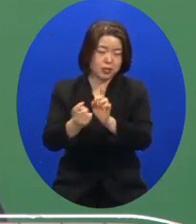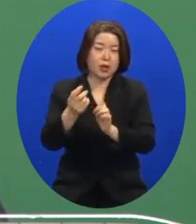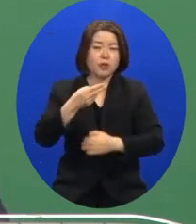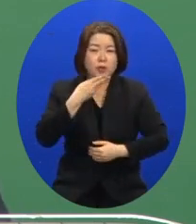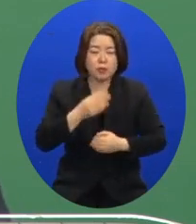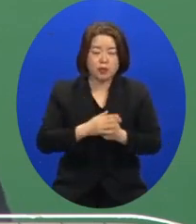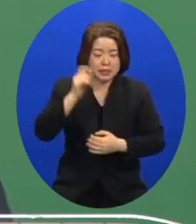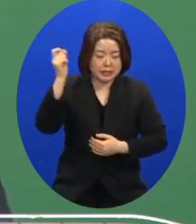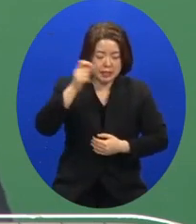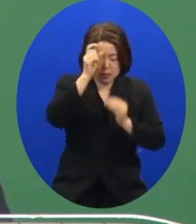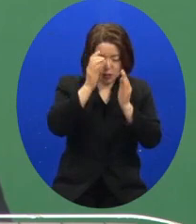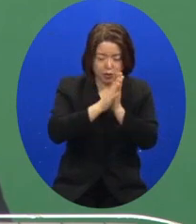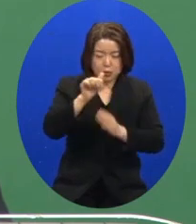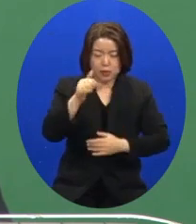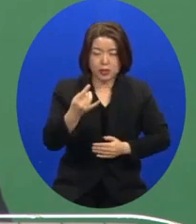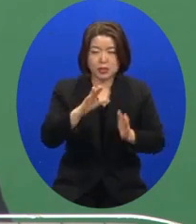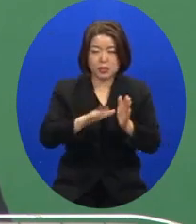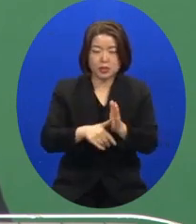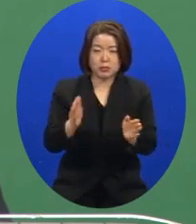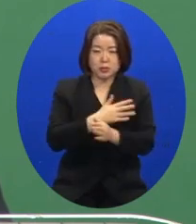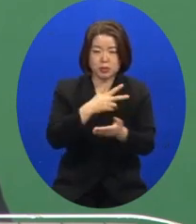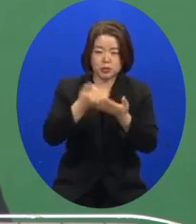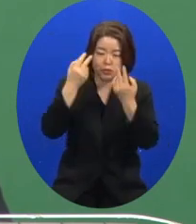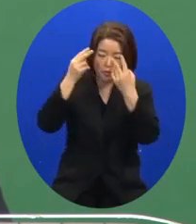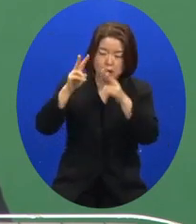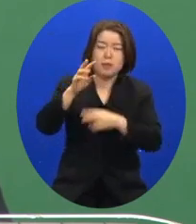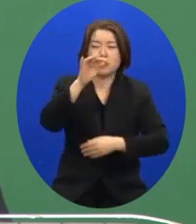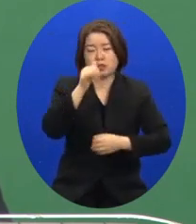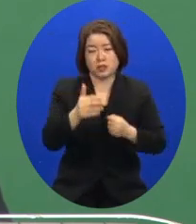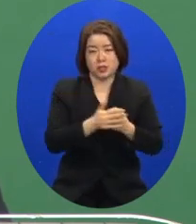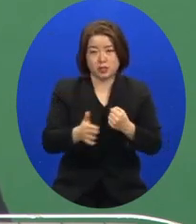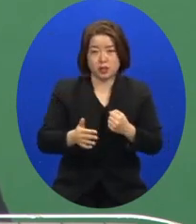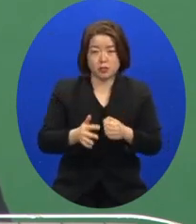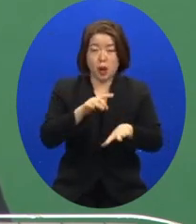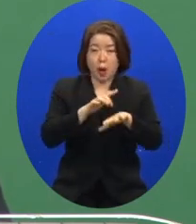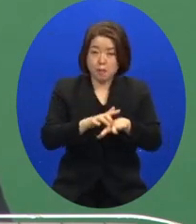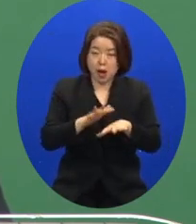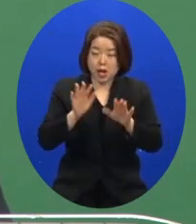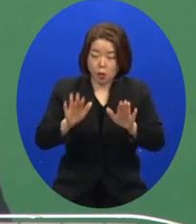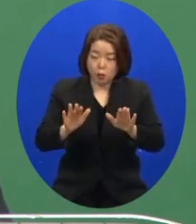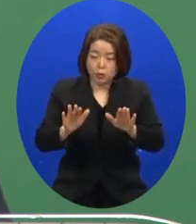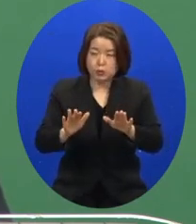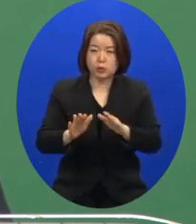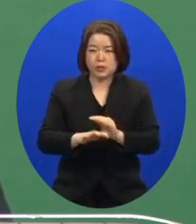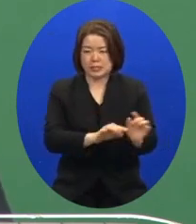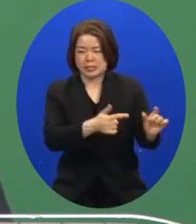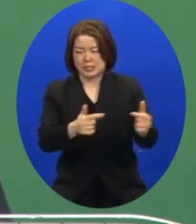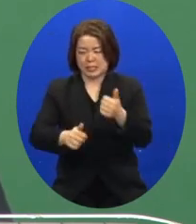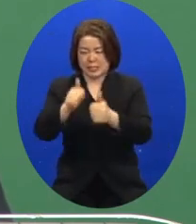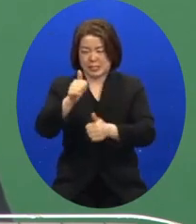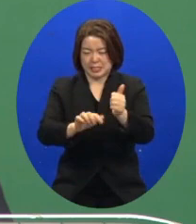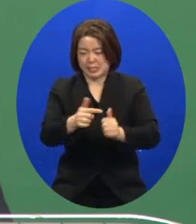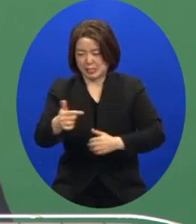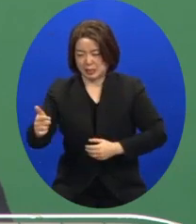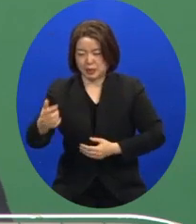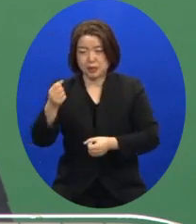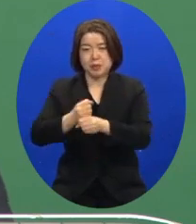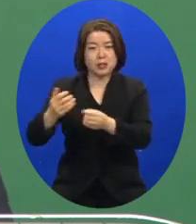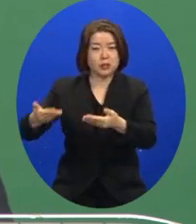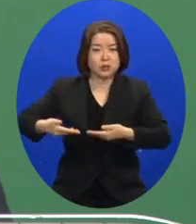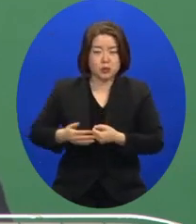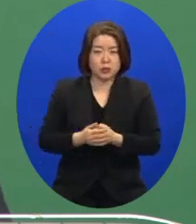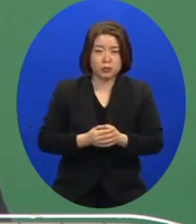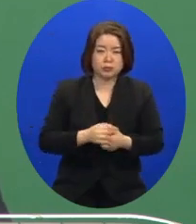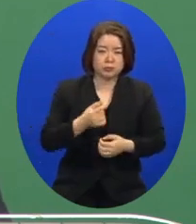때부터 주님을 바라보고 있었기 때문입니다. 마귀는 오늘도 여러 가지 시험거리를 만들었습니다. 몇